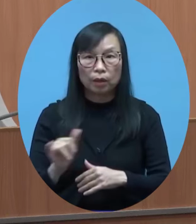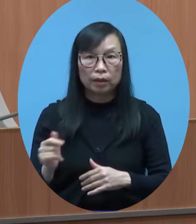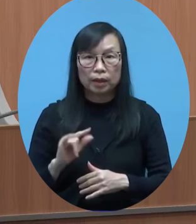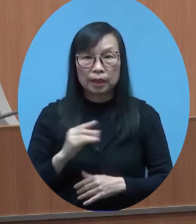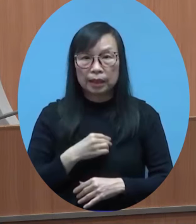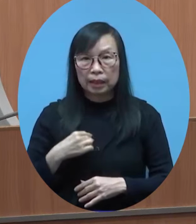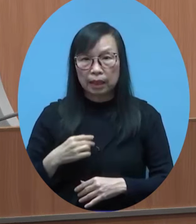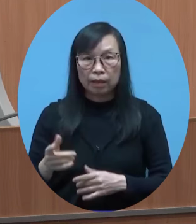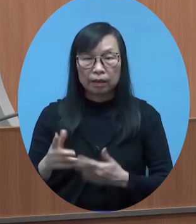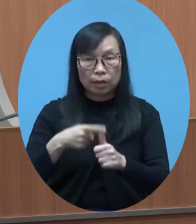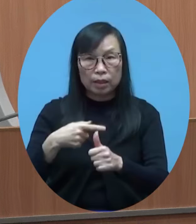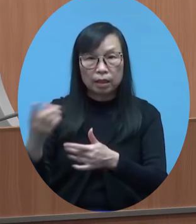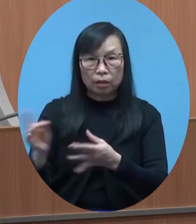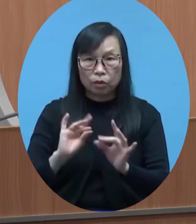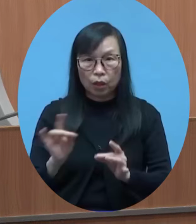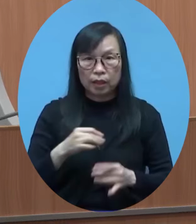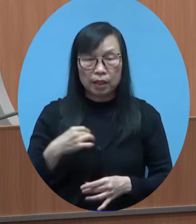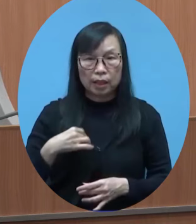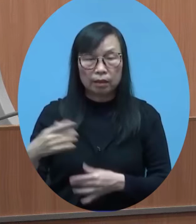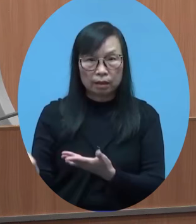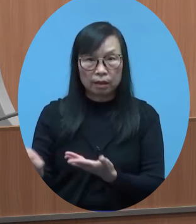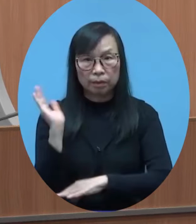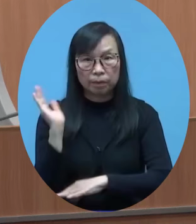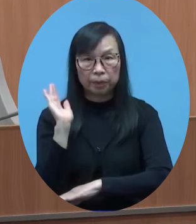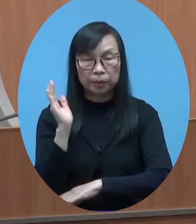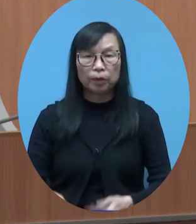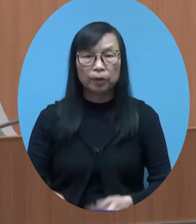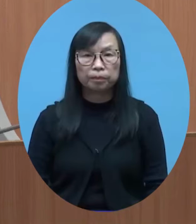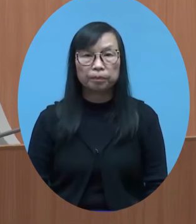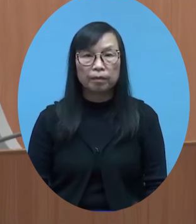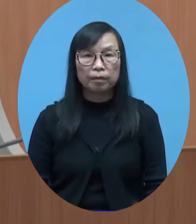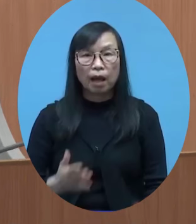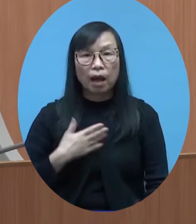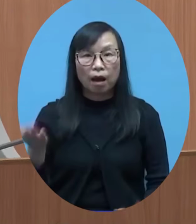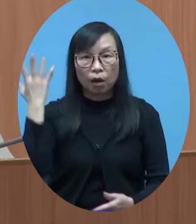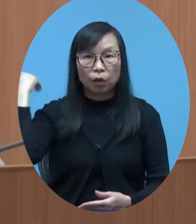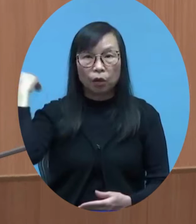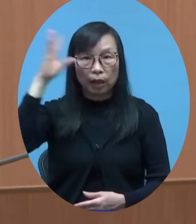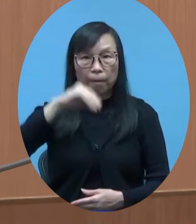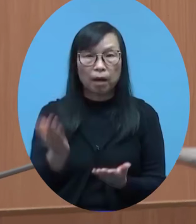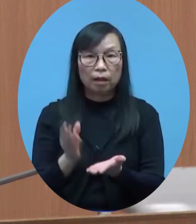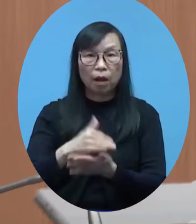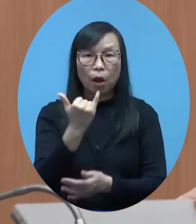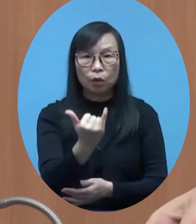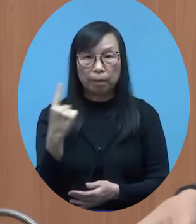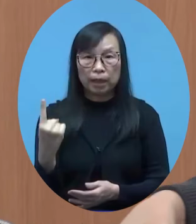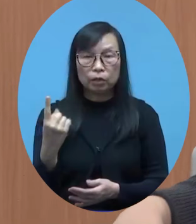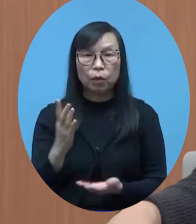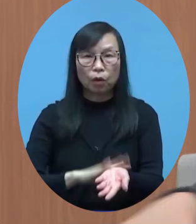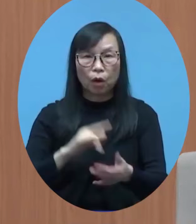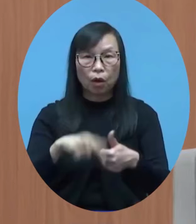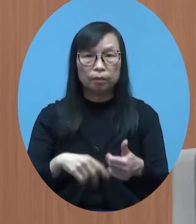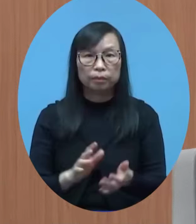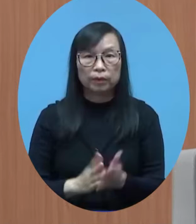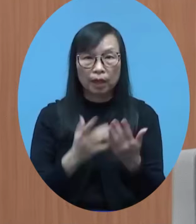医生。咁首先请阿张医生汇报下啲确诊个案嘅情况。 系，我哋去到琴晚就确诊咗61宗个案啦，个